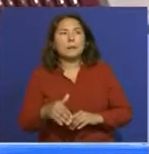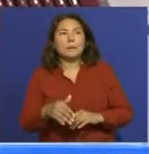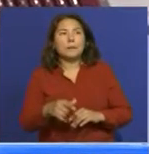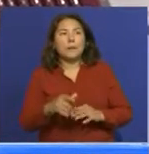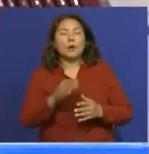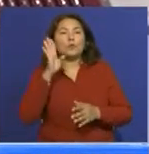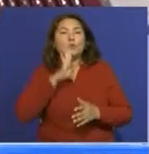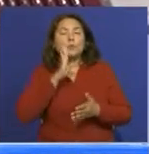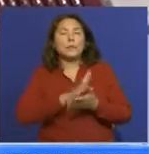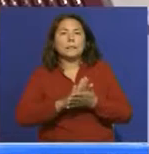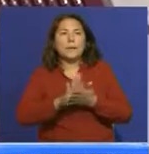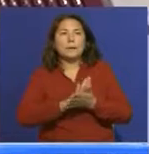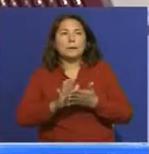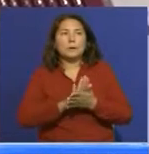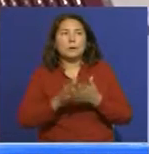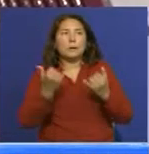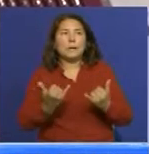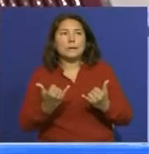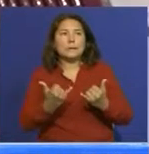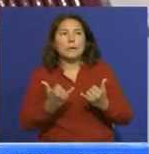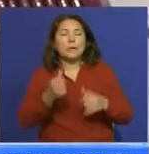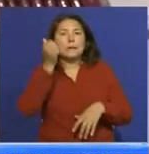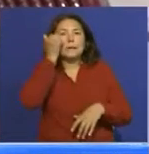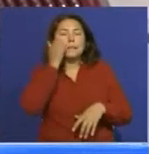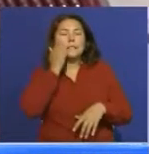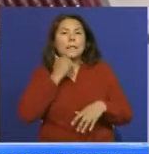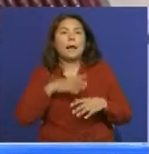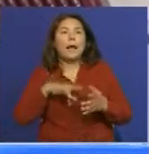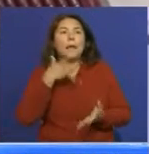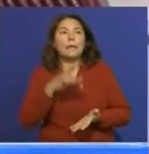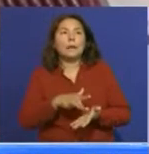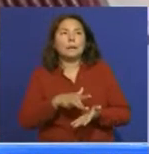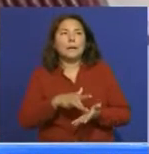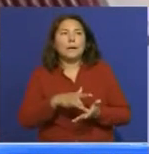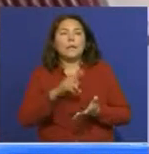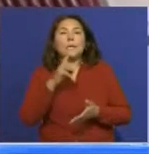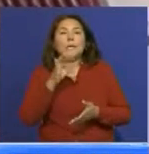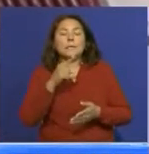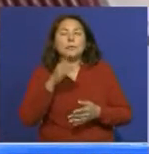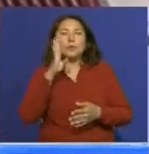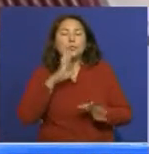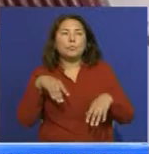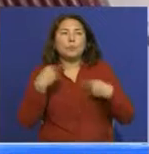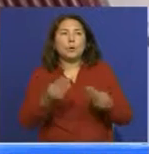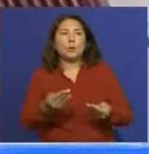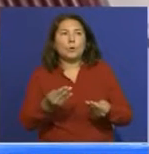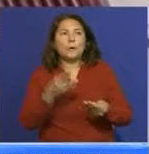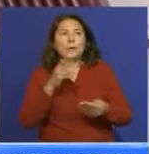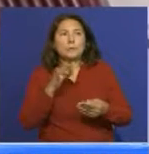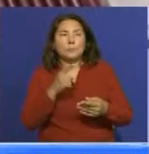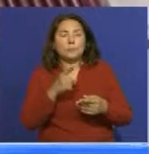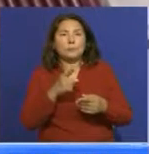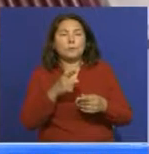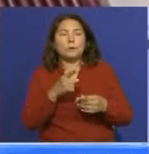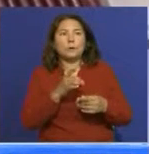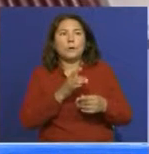су тазарту қондырғысы болатын. Ол қазіргі таңда ескіріп, қаламызда кезекпен су беру кестеге сәйкес беріліп тұр